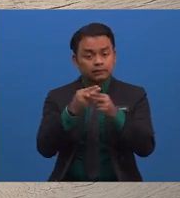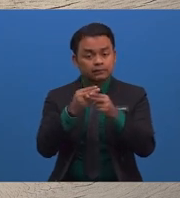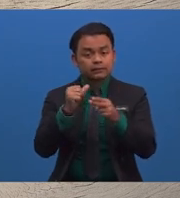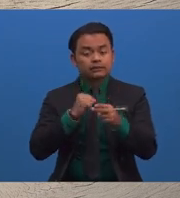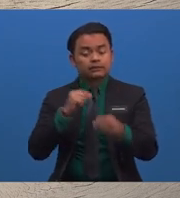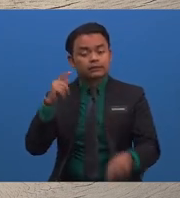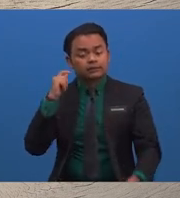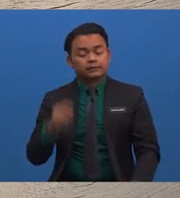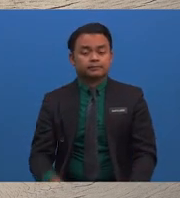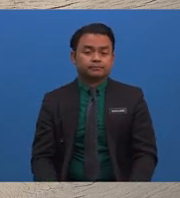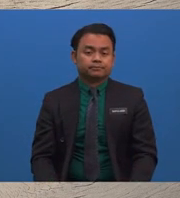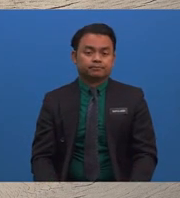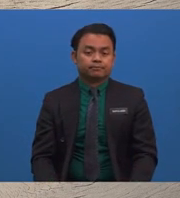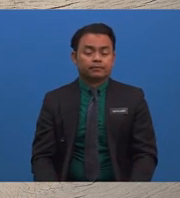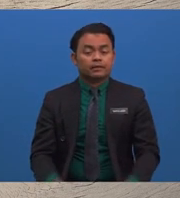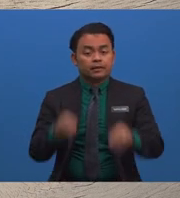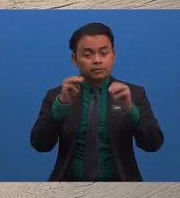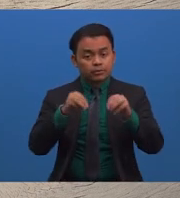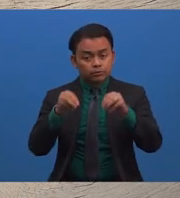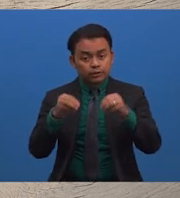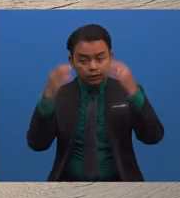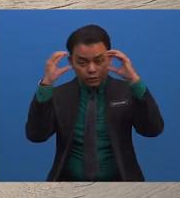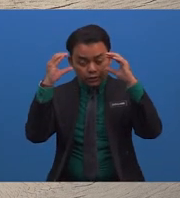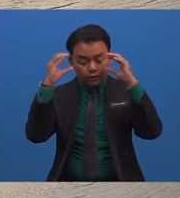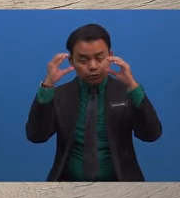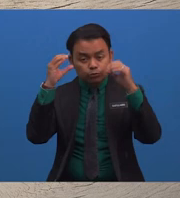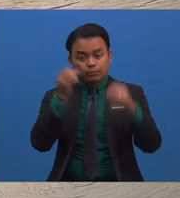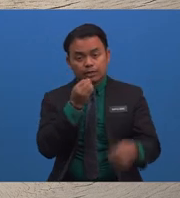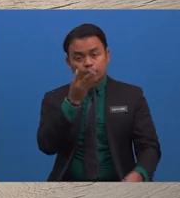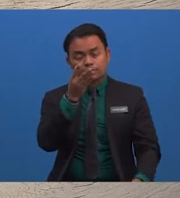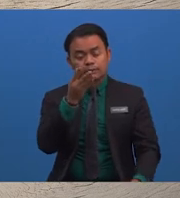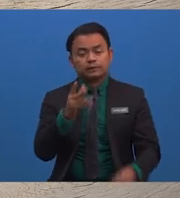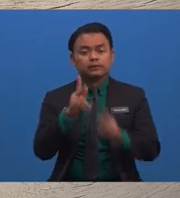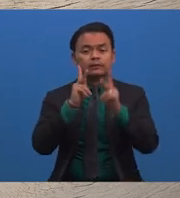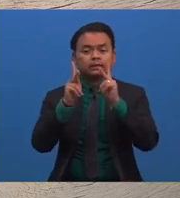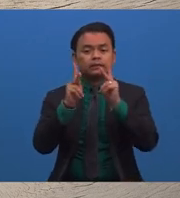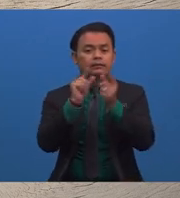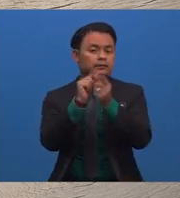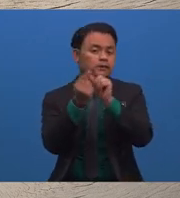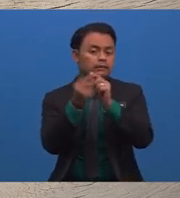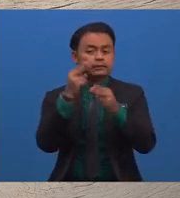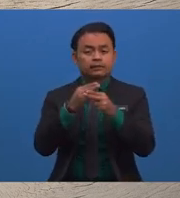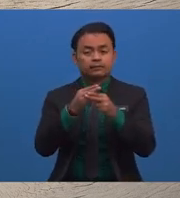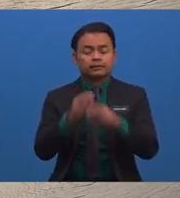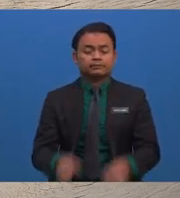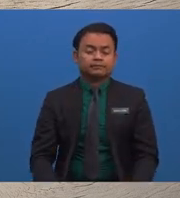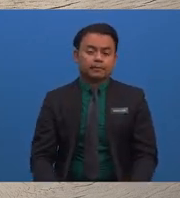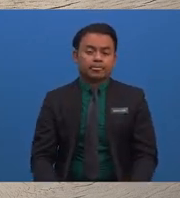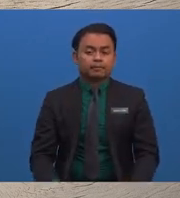Murid-murid, cikgu akan menerangkan kata ganti nama. Kata ganti nama